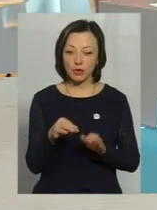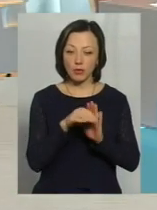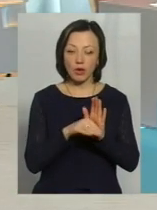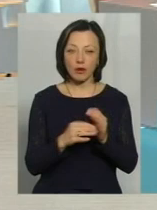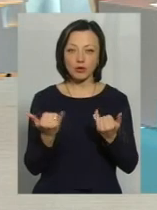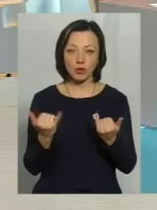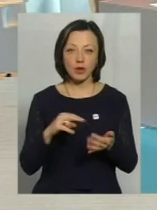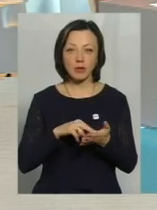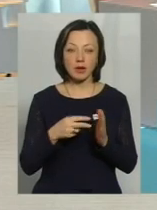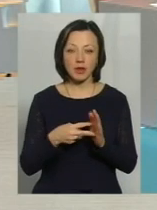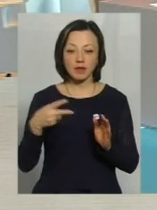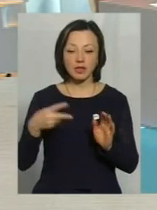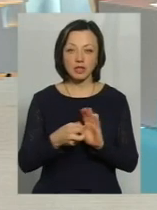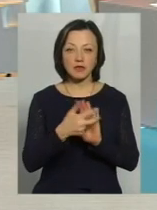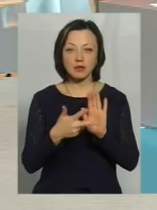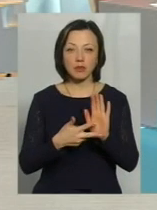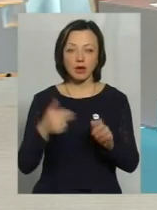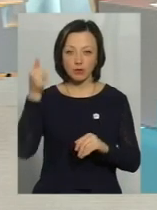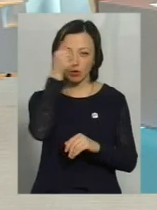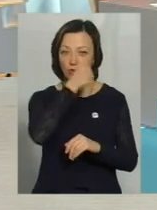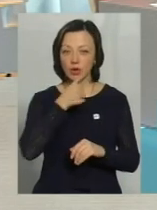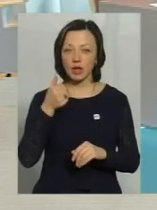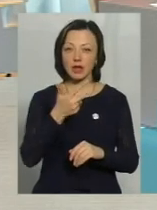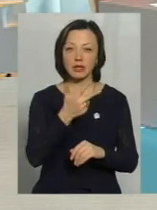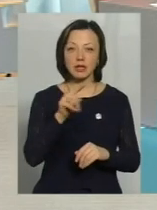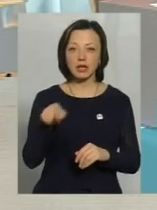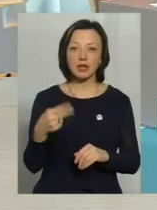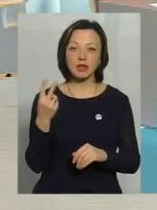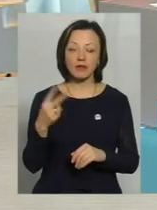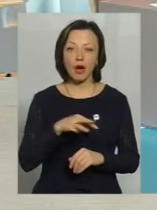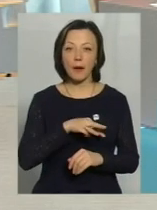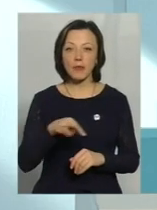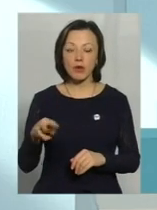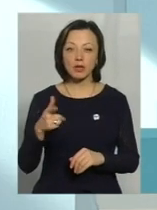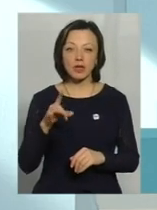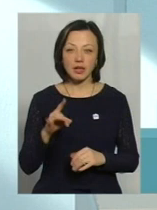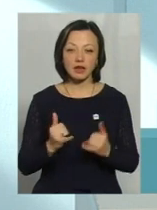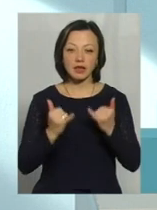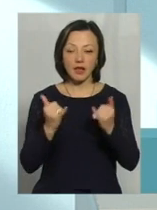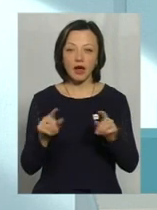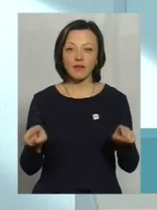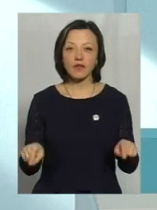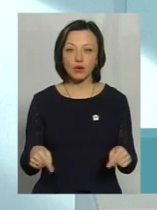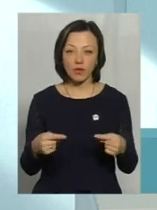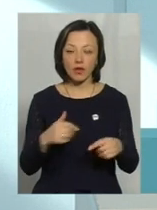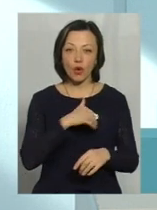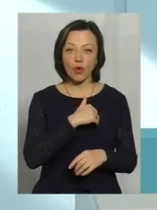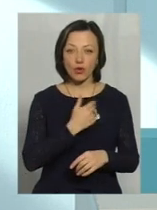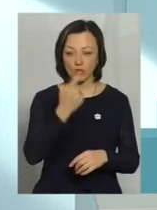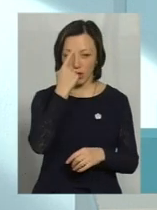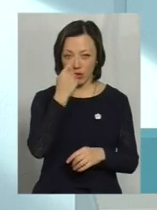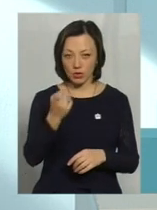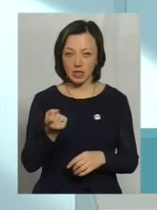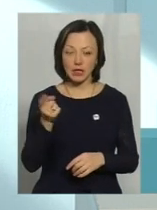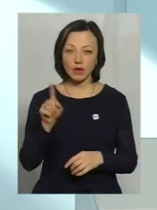сьогодні передбачено в 2018 року 3,2 мільйона гривень для відновлення. Я хочу наголосити